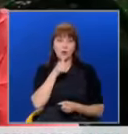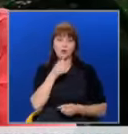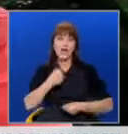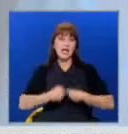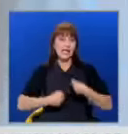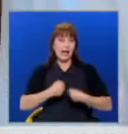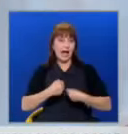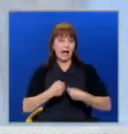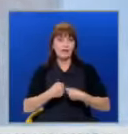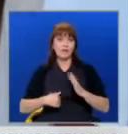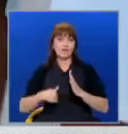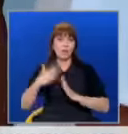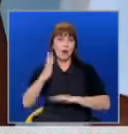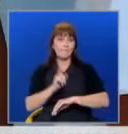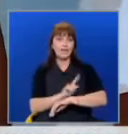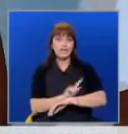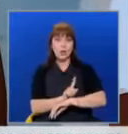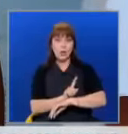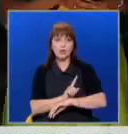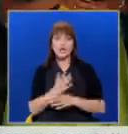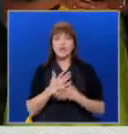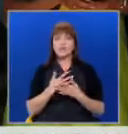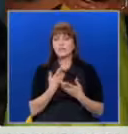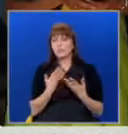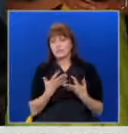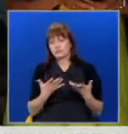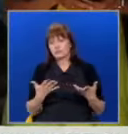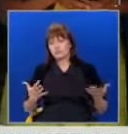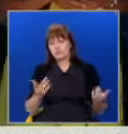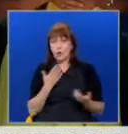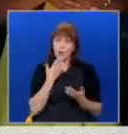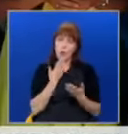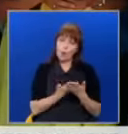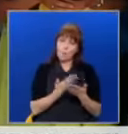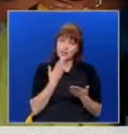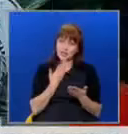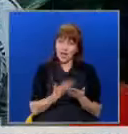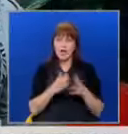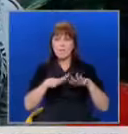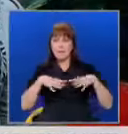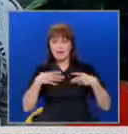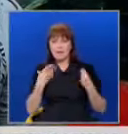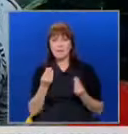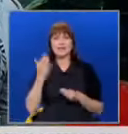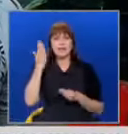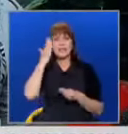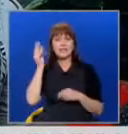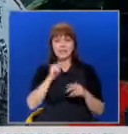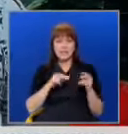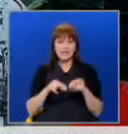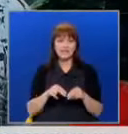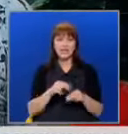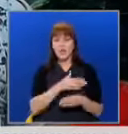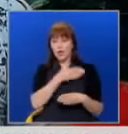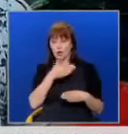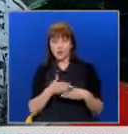превишена скорост. Имали сме много обещания от различни институции, Министерски съвет, парламента, правна комисия, но до